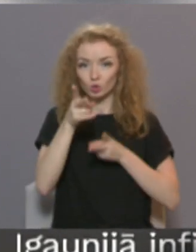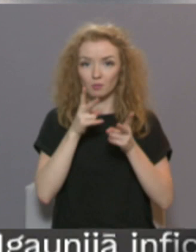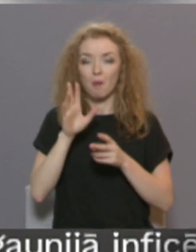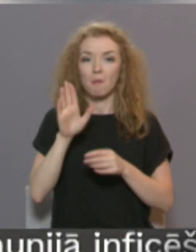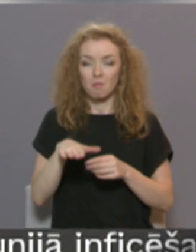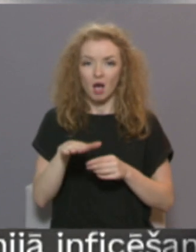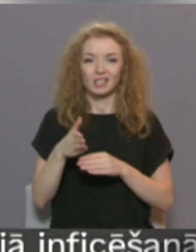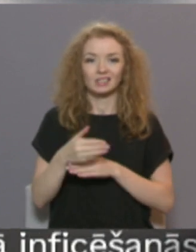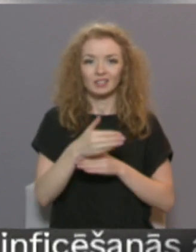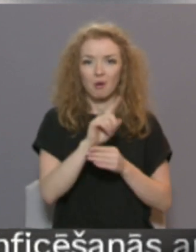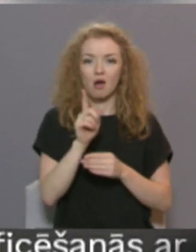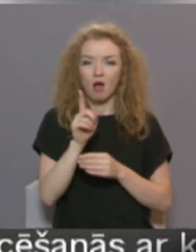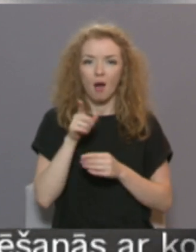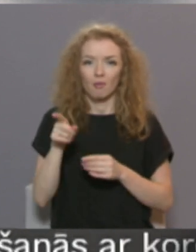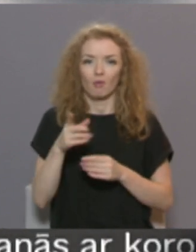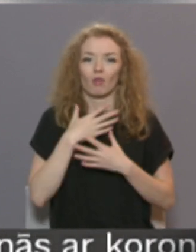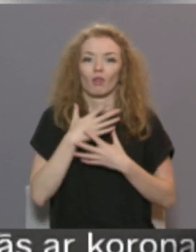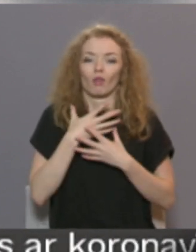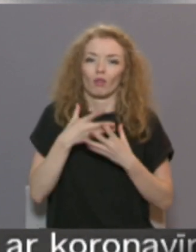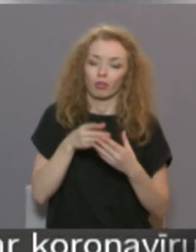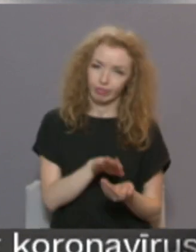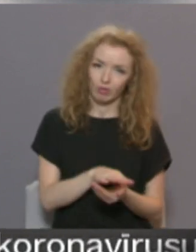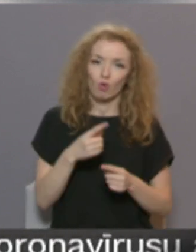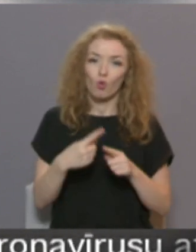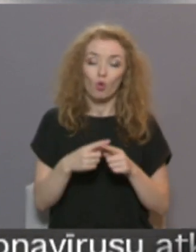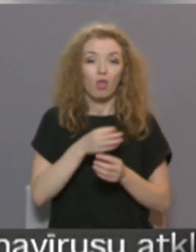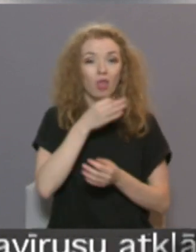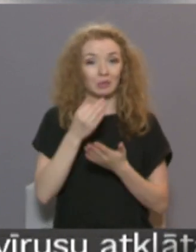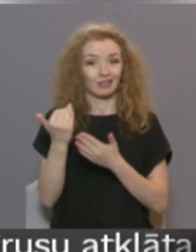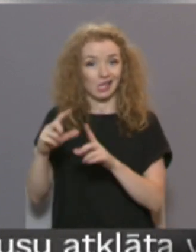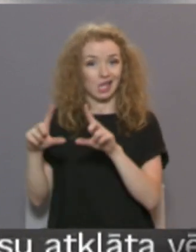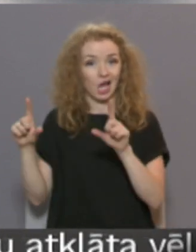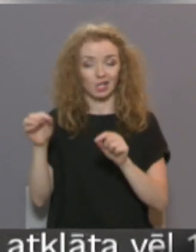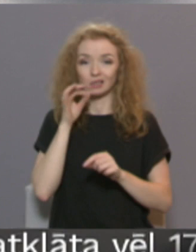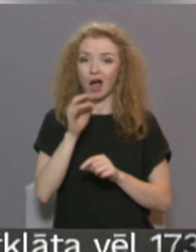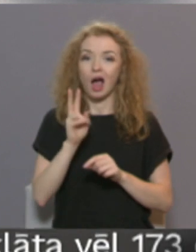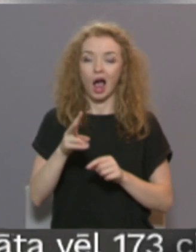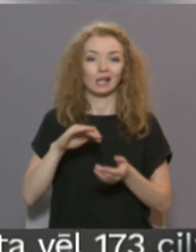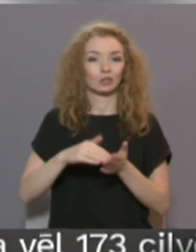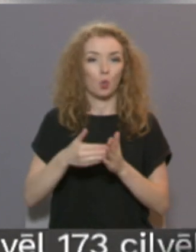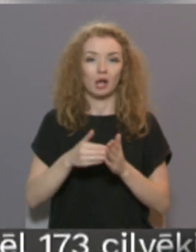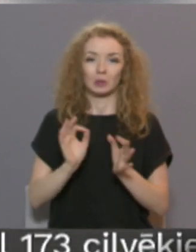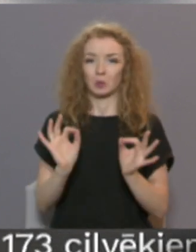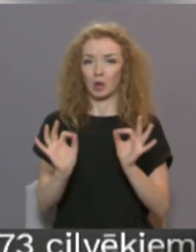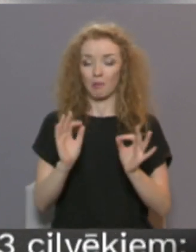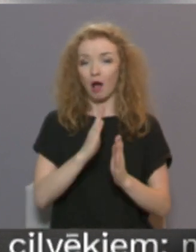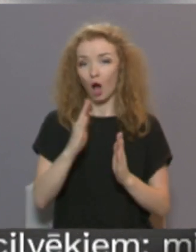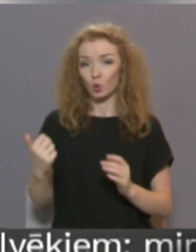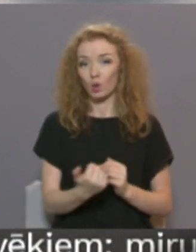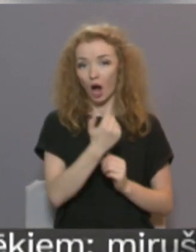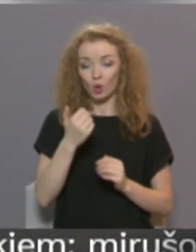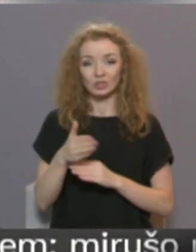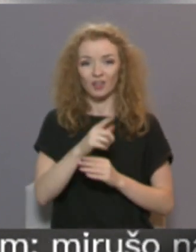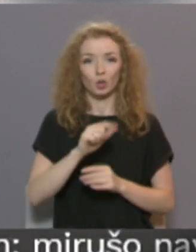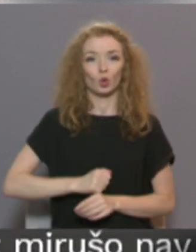zivīm Latvijas iekšējos ūdeņos, taču atbildīgās iestādes uzsver, ka situācija nav kritiska. Ik gadu visgrūtākais laiks zivīm